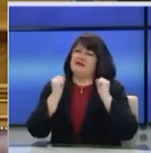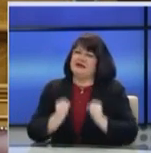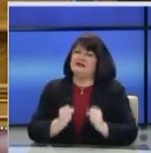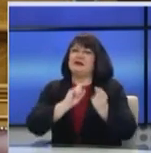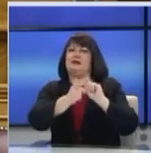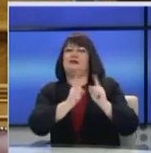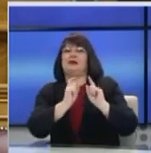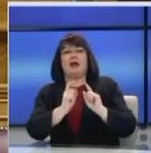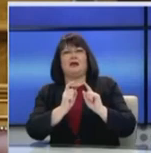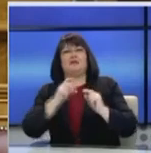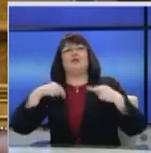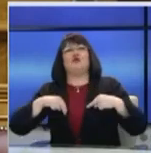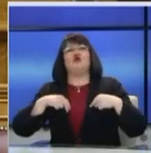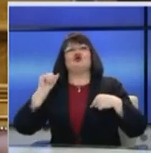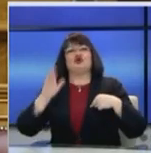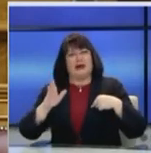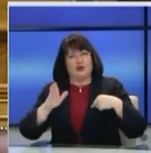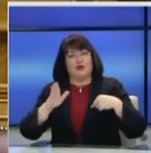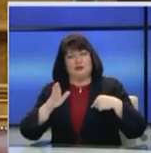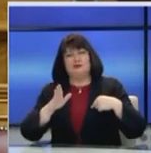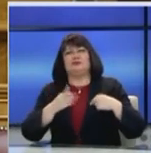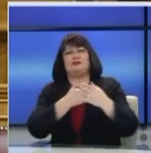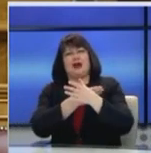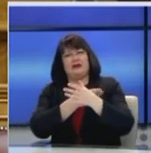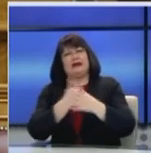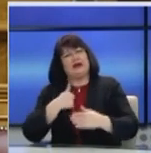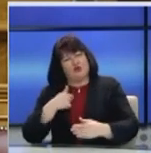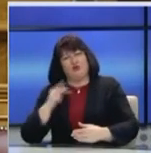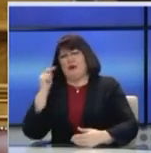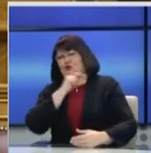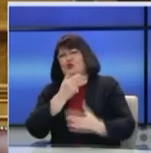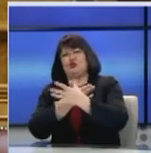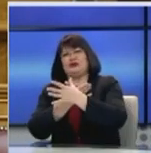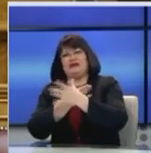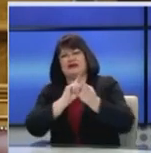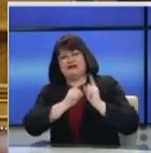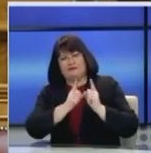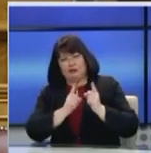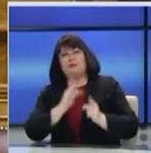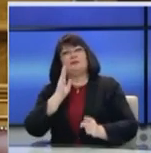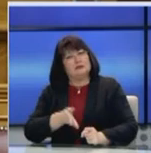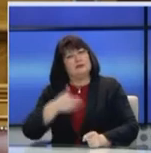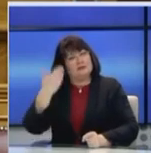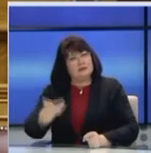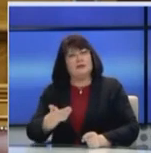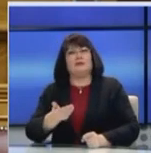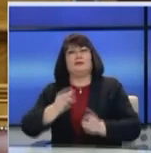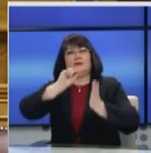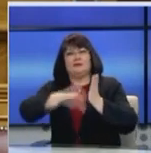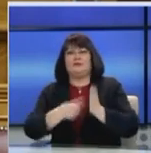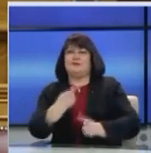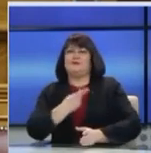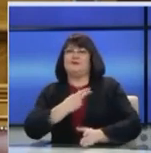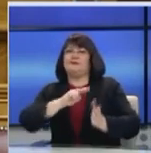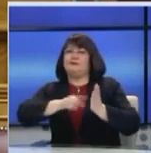ο κύριος Δένδιας με τον ομόλογό του και εγώ προσωπικά με τον κύριο Ράμα, ότι θα είμαστε σε θέση να υπογράψουμε συνυποσχετικό